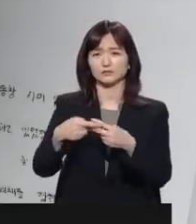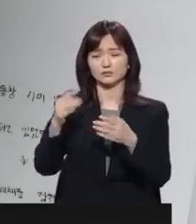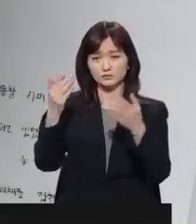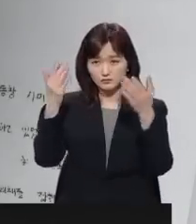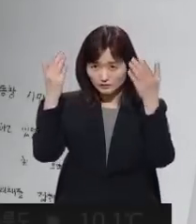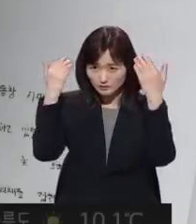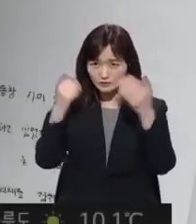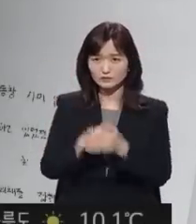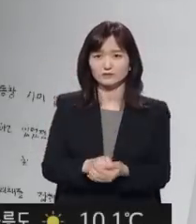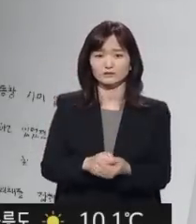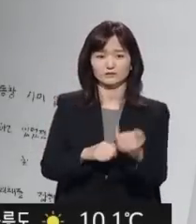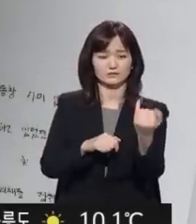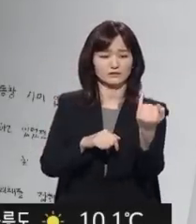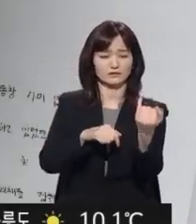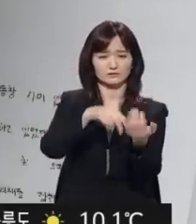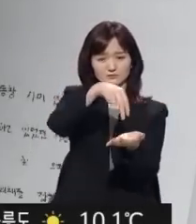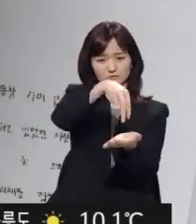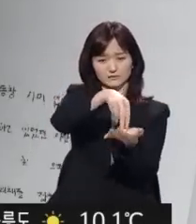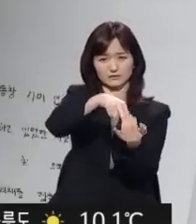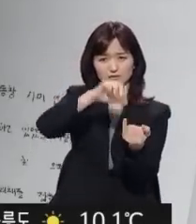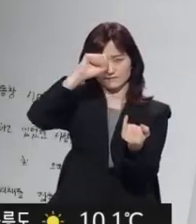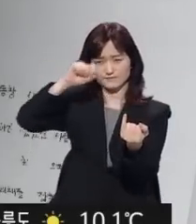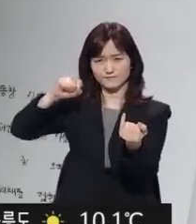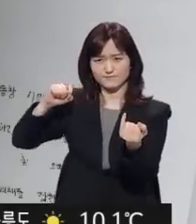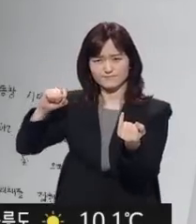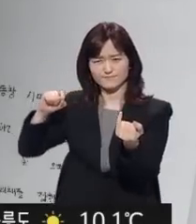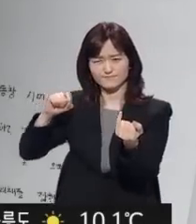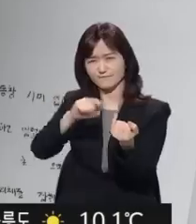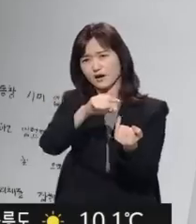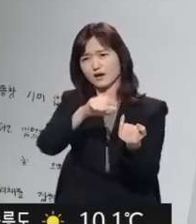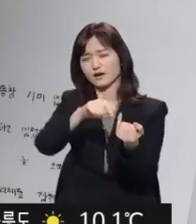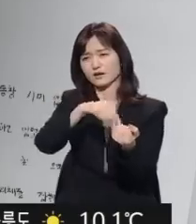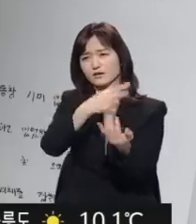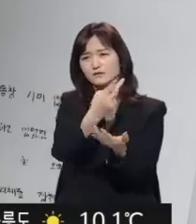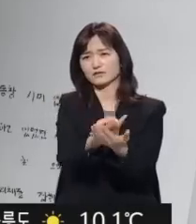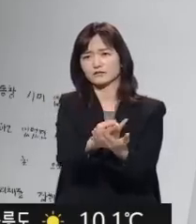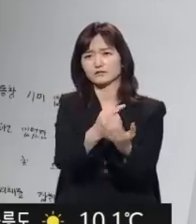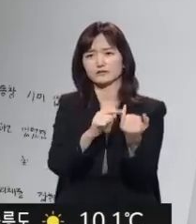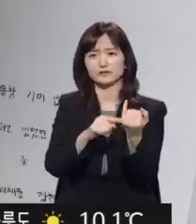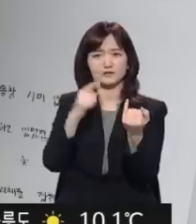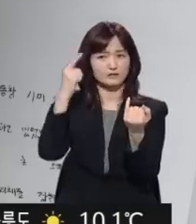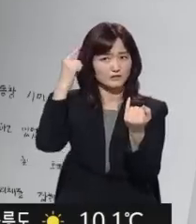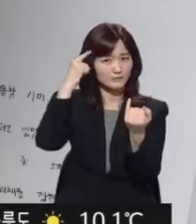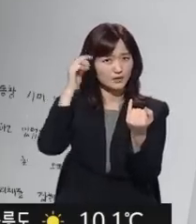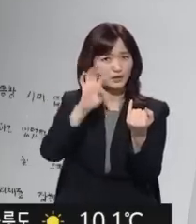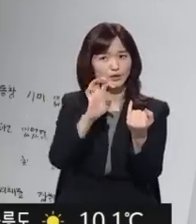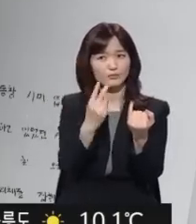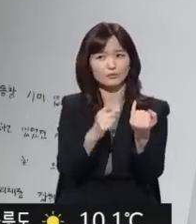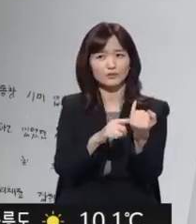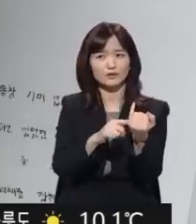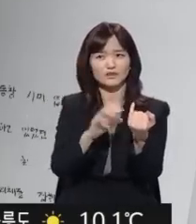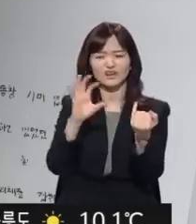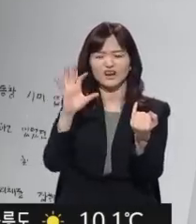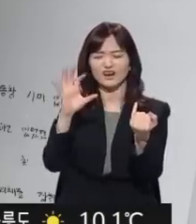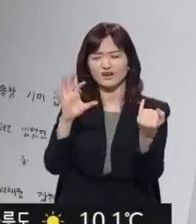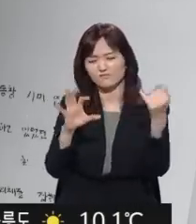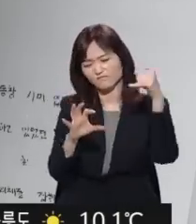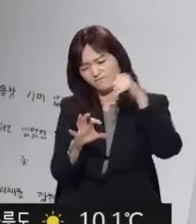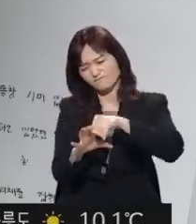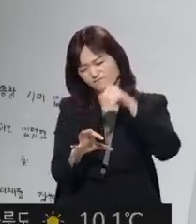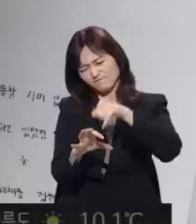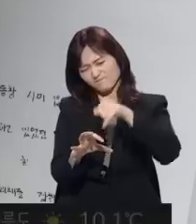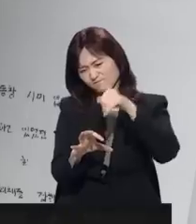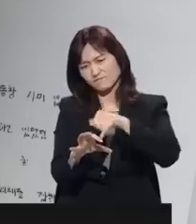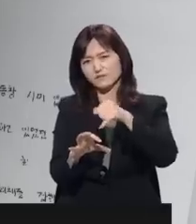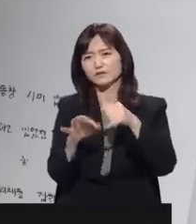뒤 날라차기로 폭행했다는 얘기도 있고요. 가장 충격적인 게 피해자 머리, 이게 표예림 씨의 머리를 변기에 쑤셔 박아